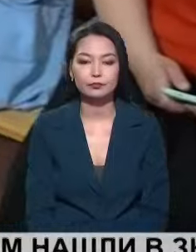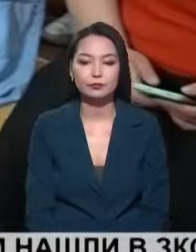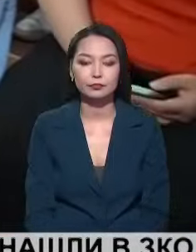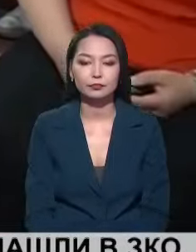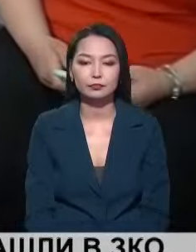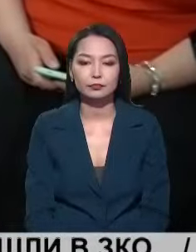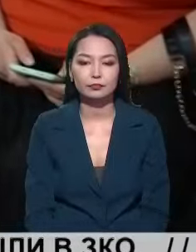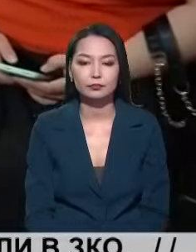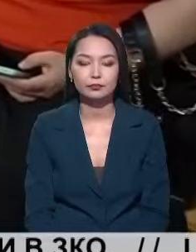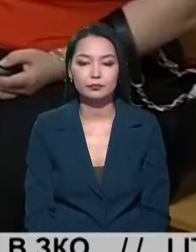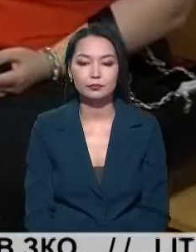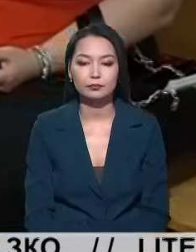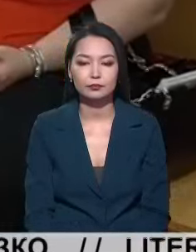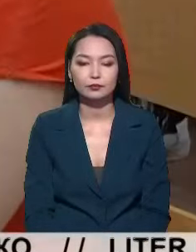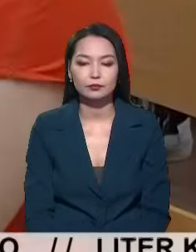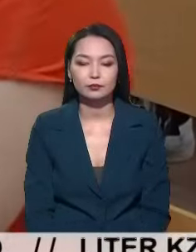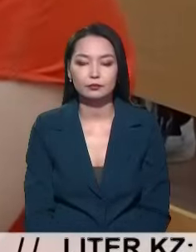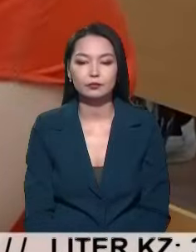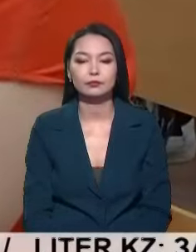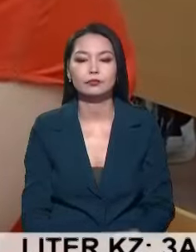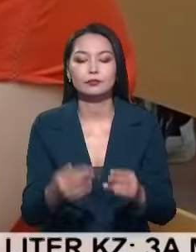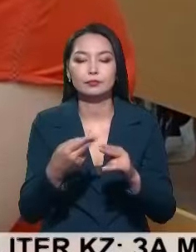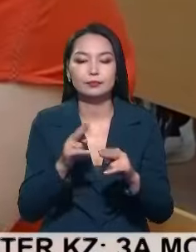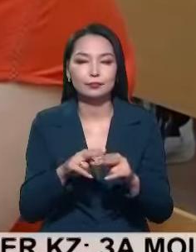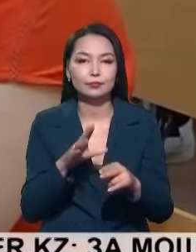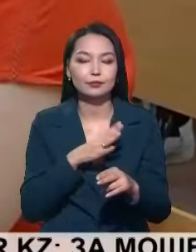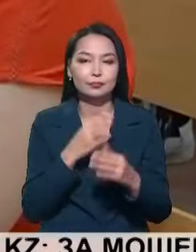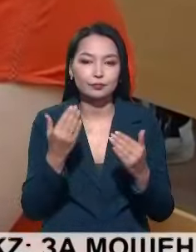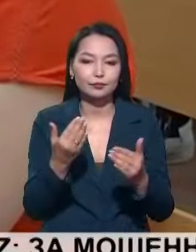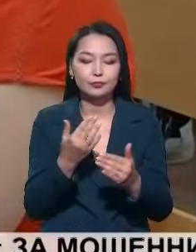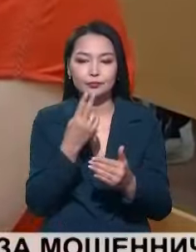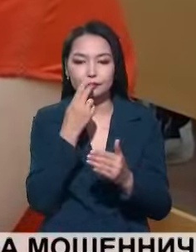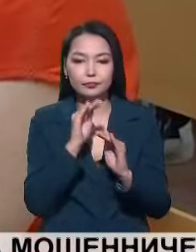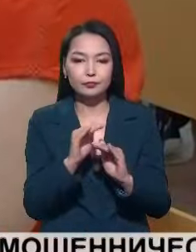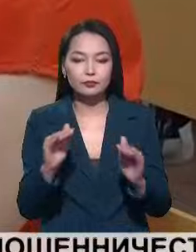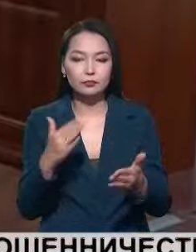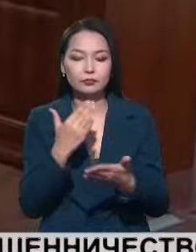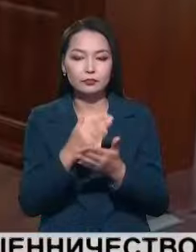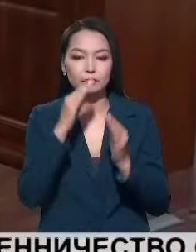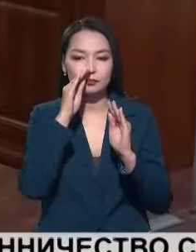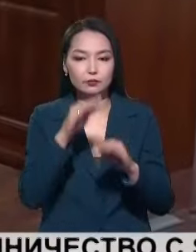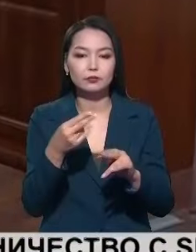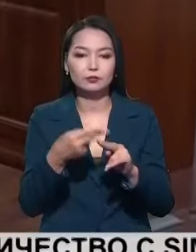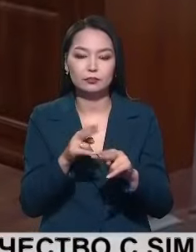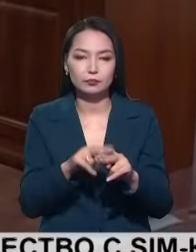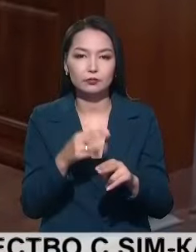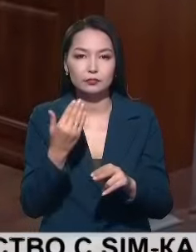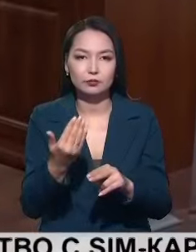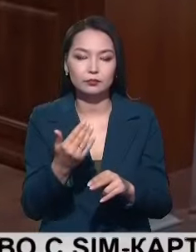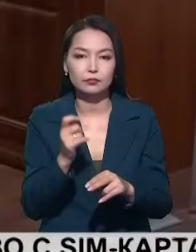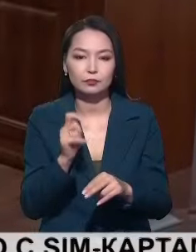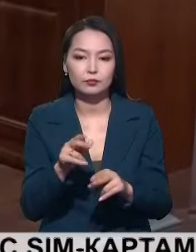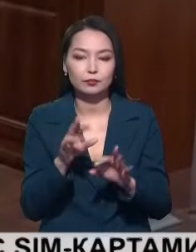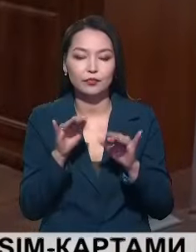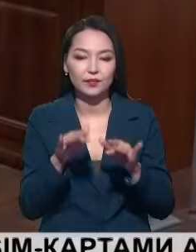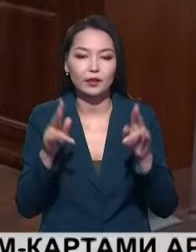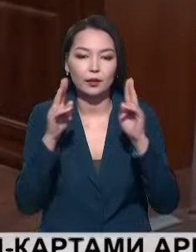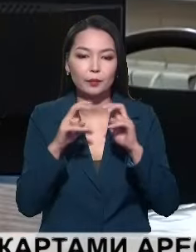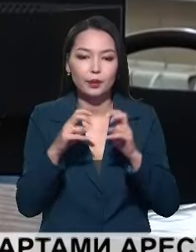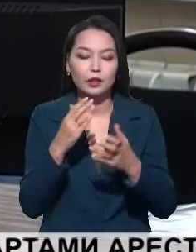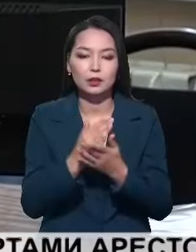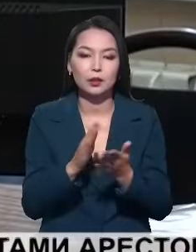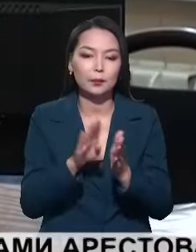На суде подсудимый сразу же попросил учесть, что у него трое несовершеннолетних детей. Его адвокат ходатайствовал о возвращении дела на доследование и изменении